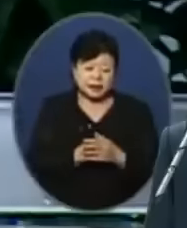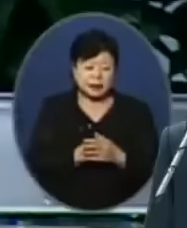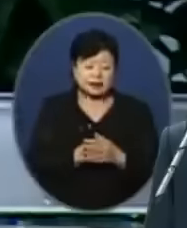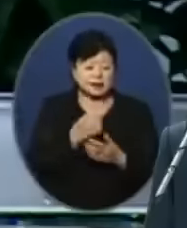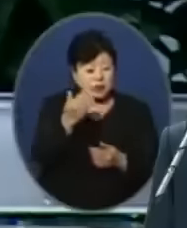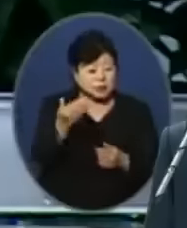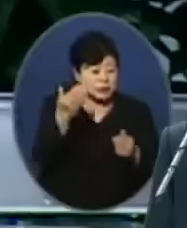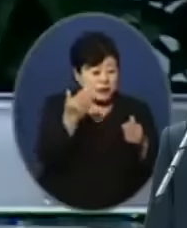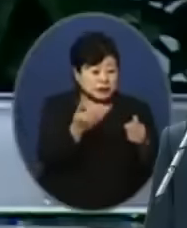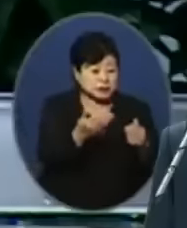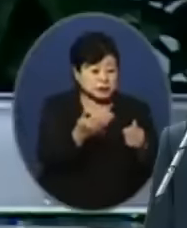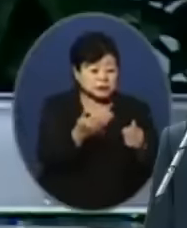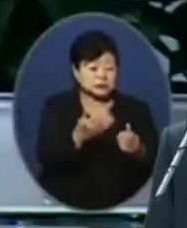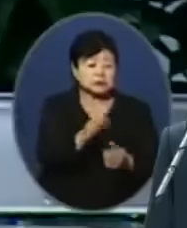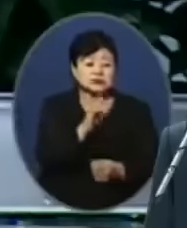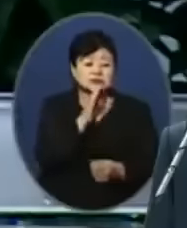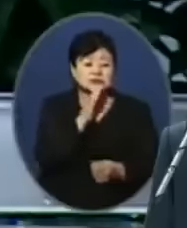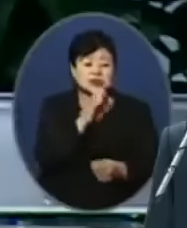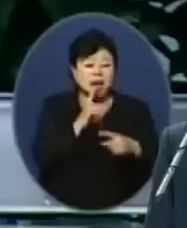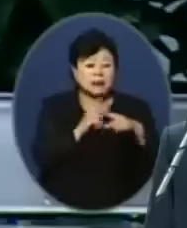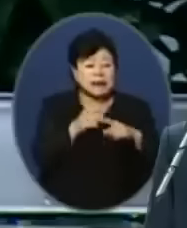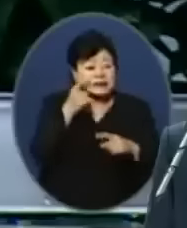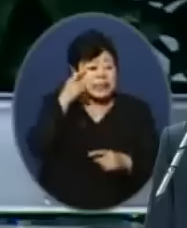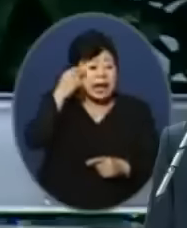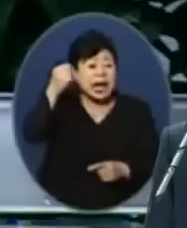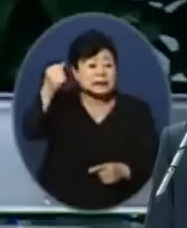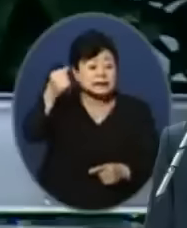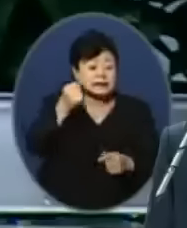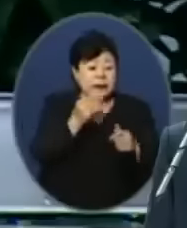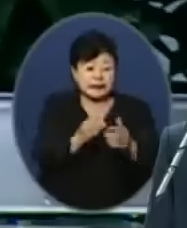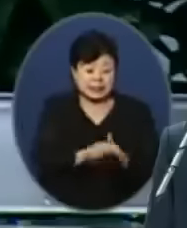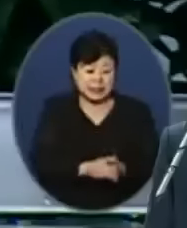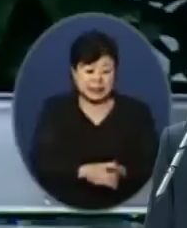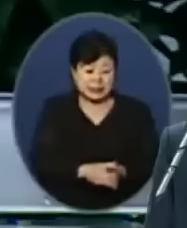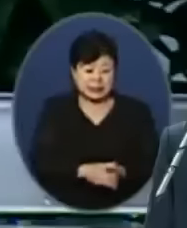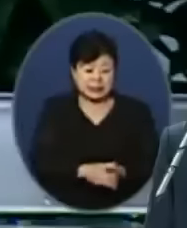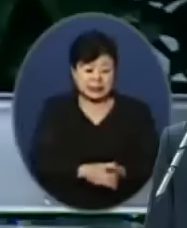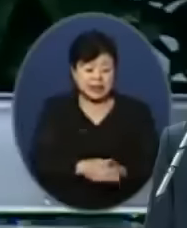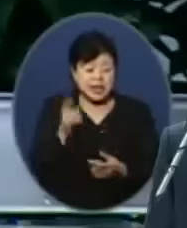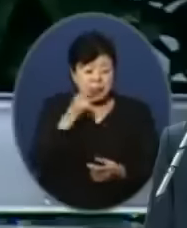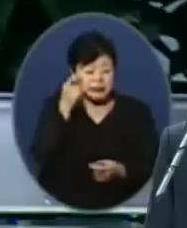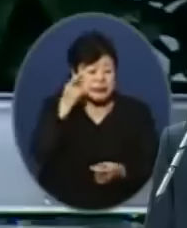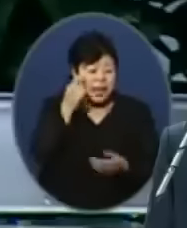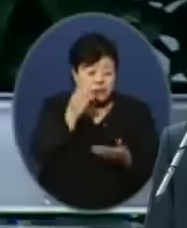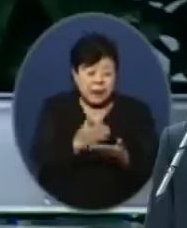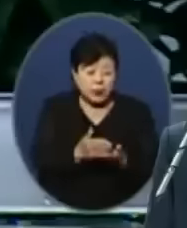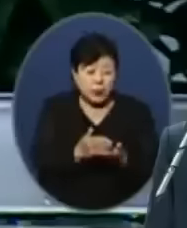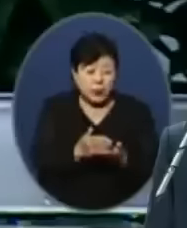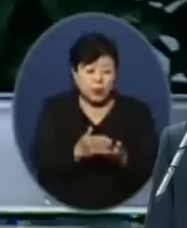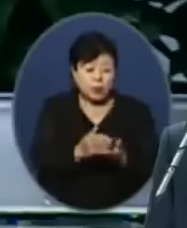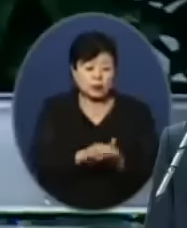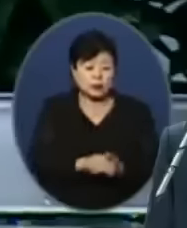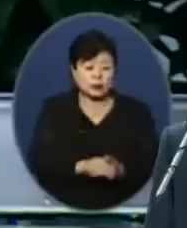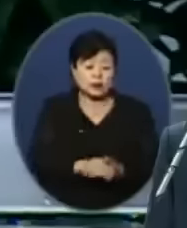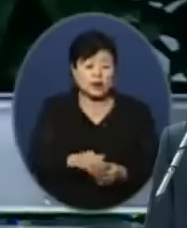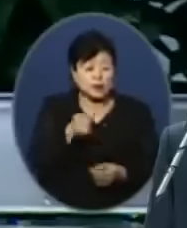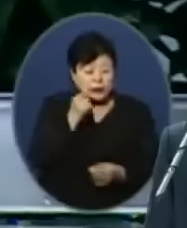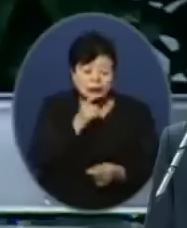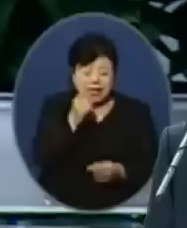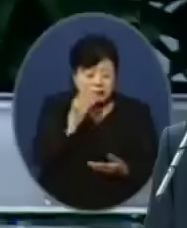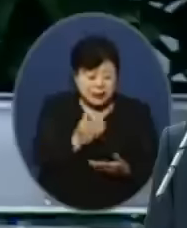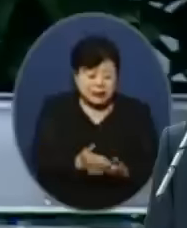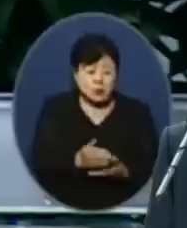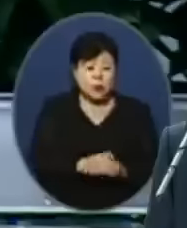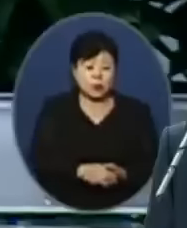여러분께서 아주 긍정적인 생각을 하십시오. 나쁜 생각하지 마십시오. 못한다고